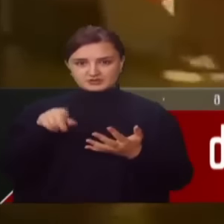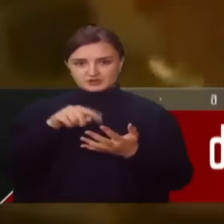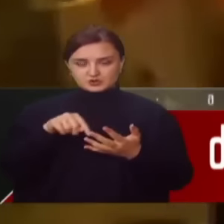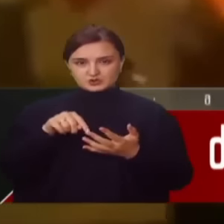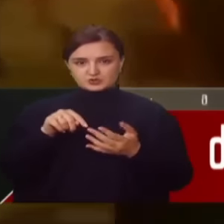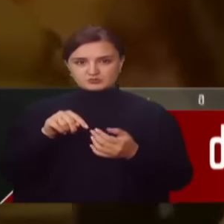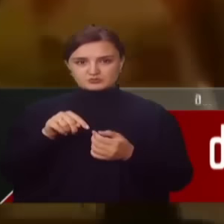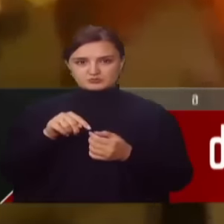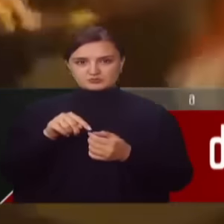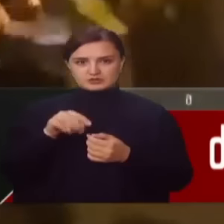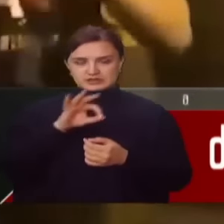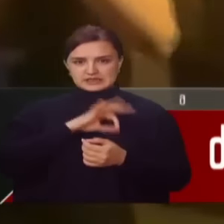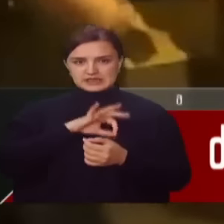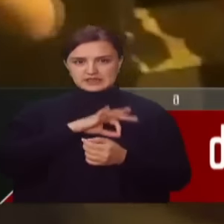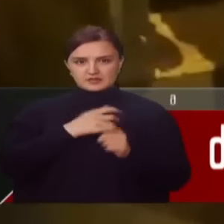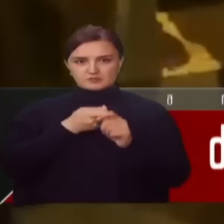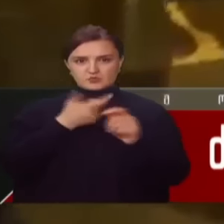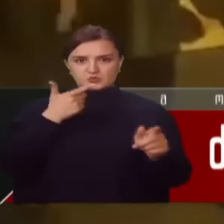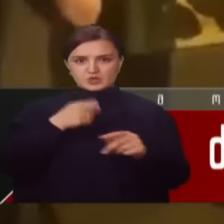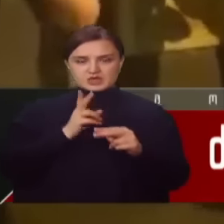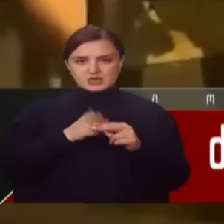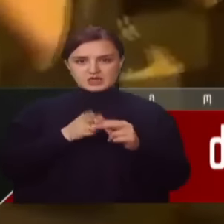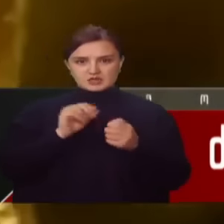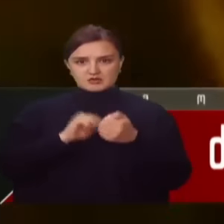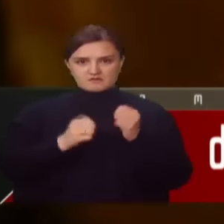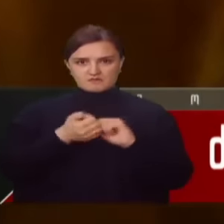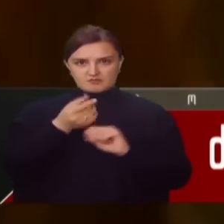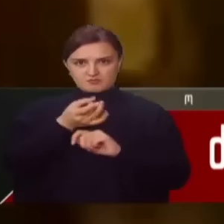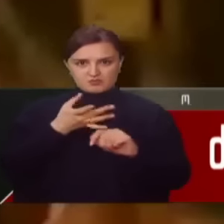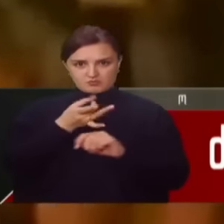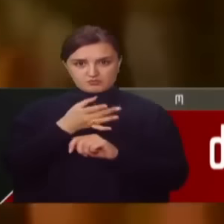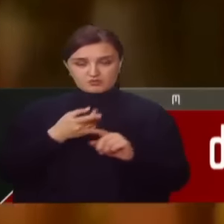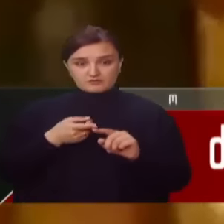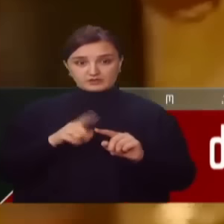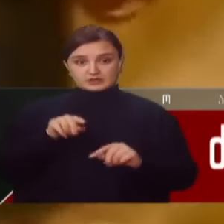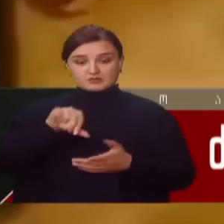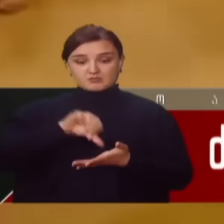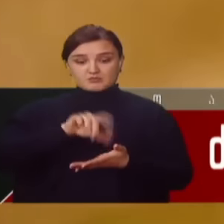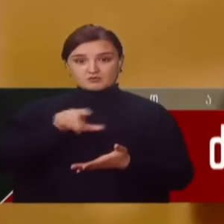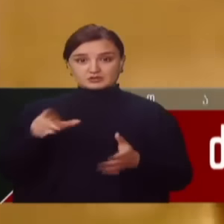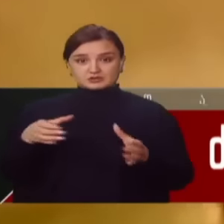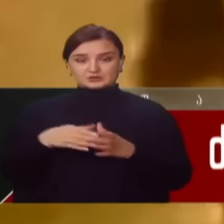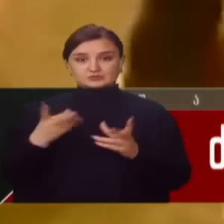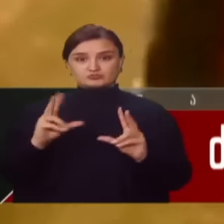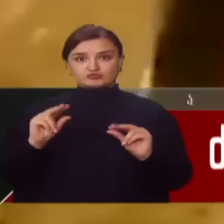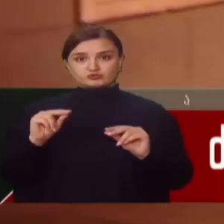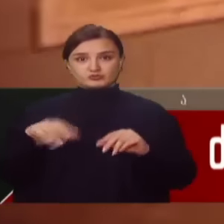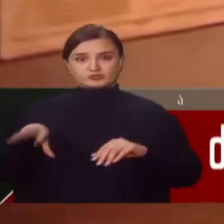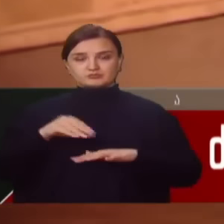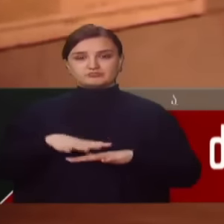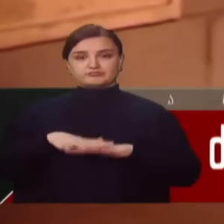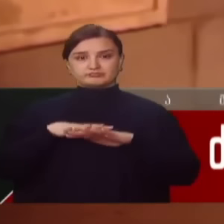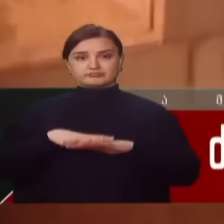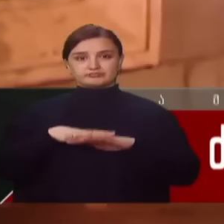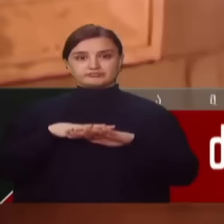ზომის შურდულს იყენებს რომლითაც სავარაუდოდ რკინის ბურთულებს ისვრის მაშინ როცა აქციის მონაწილეთა დიდი ნაწილი მშვიდობიანად დგას რუსთაველის